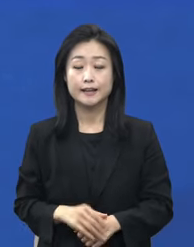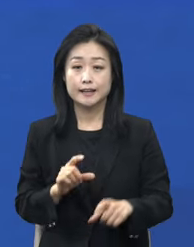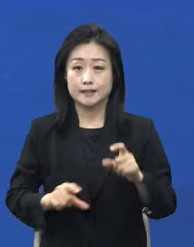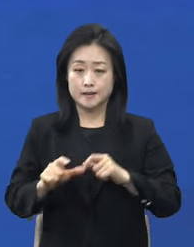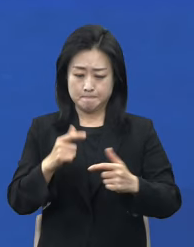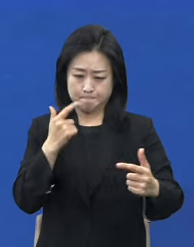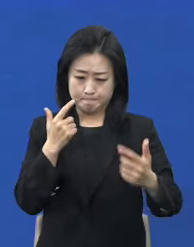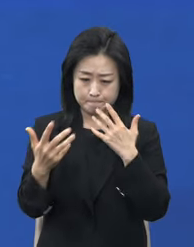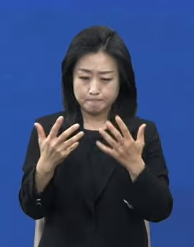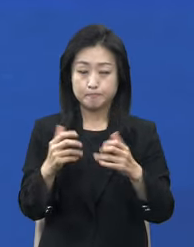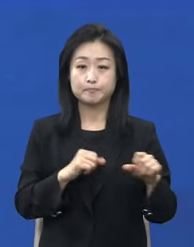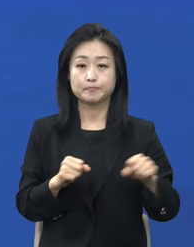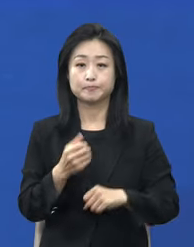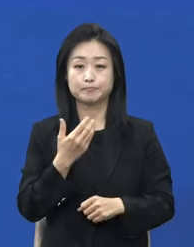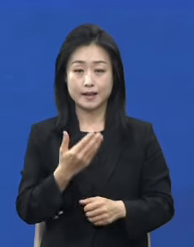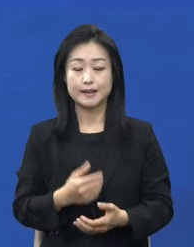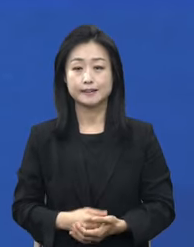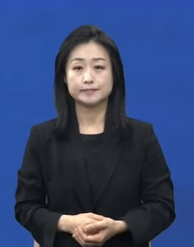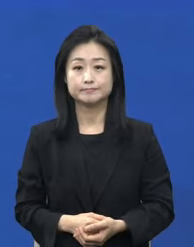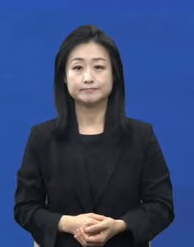강화될 수 있게 하겠습니다.